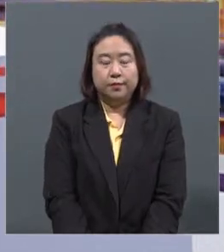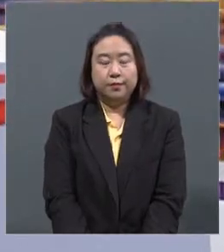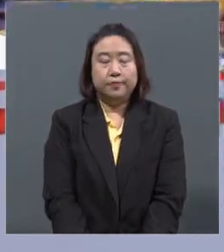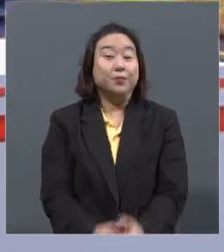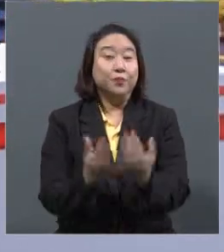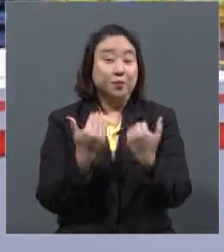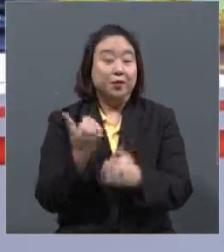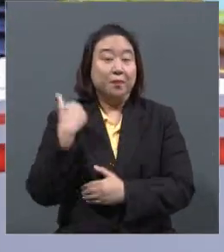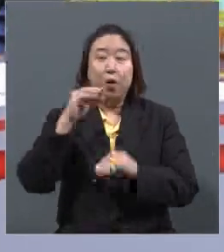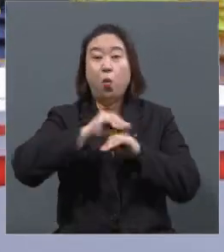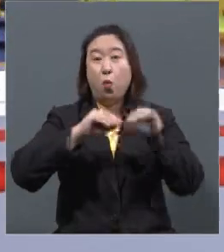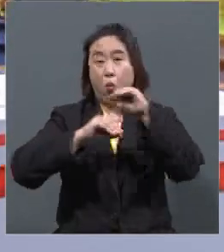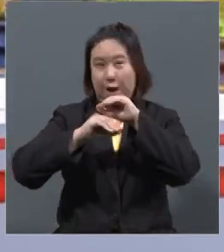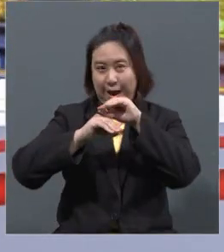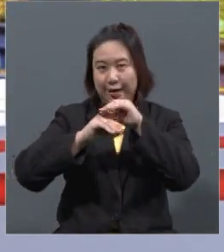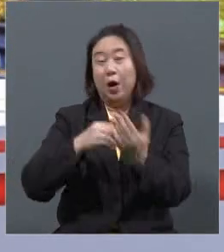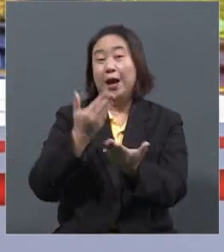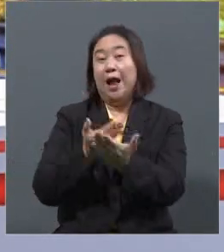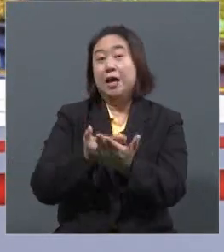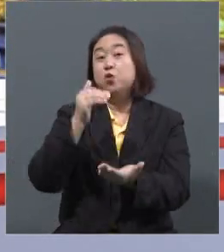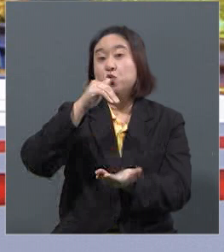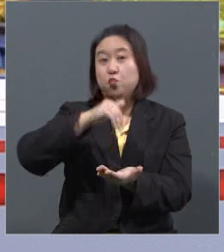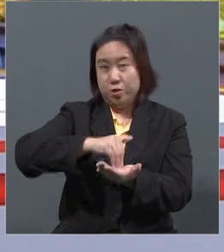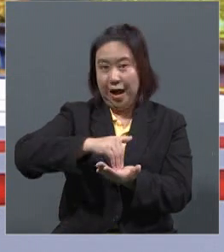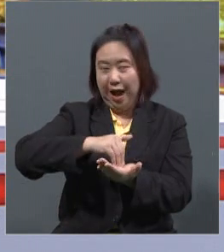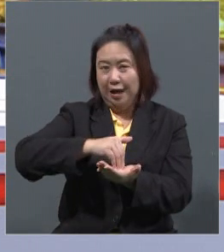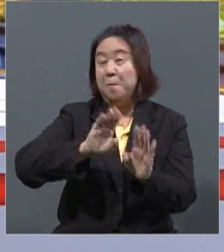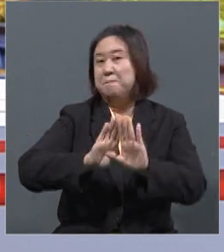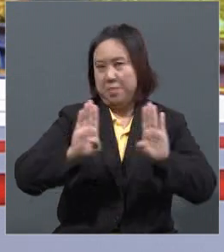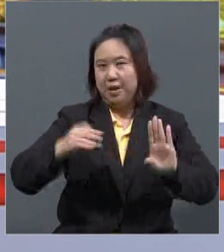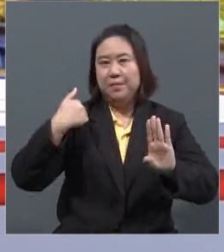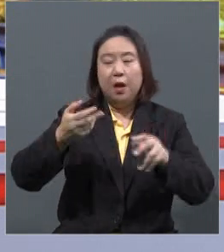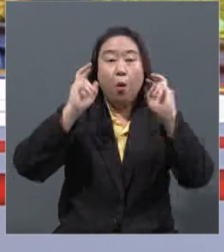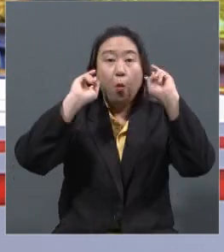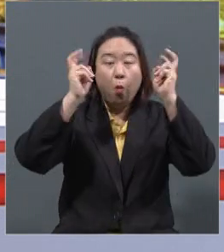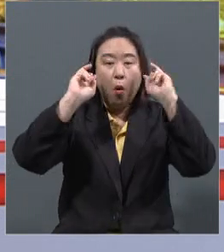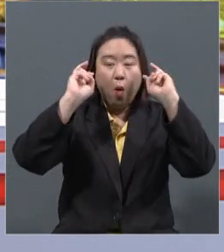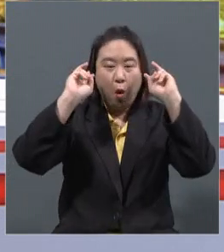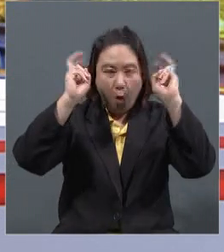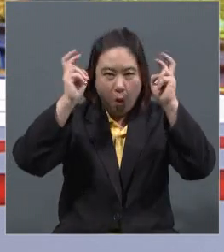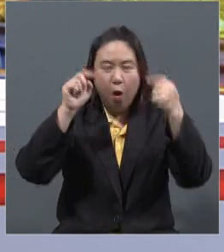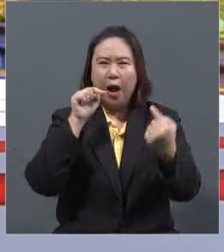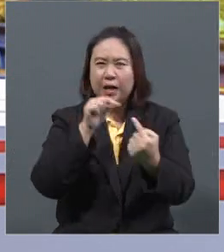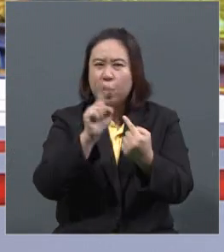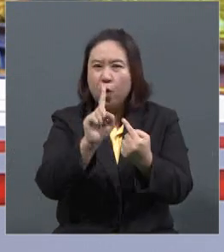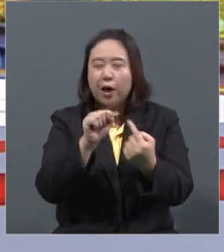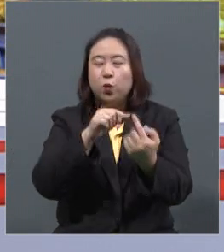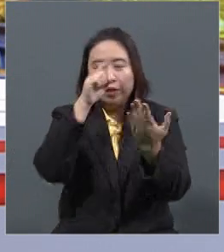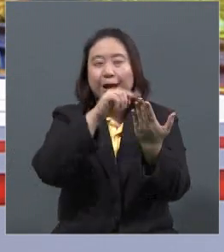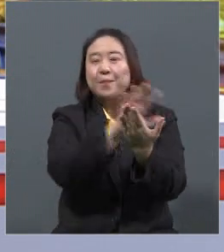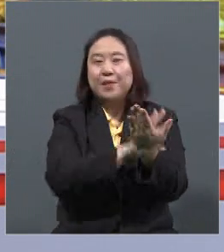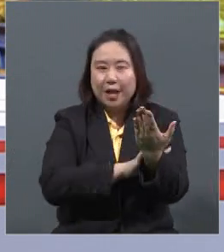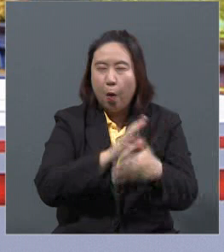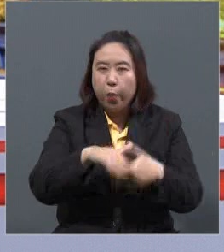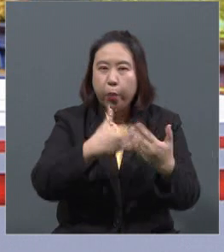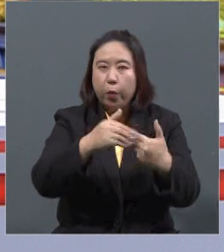ก็มีการเปิดตัวโครงการศูนย์กลางการเงินหรือว่า Financial Hub นะคะภายใต้แนวคิด Ignite Financial ค่ะเป็นการนำทางไทยสู่ศูนย์กลางการ